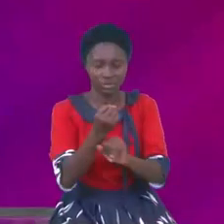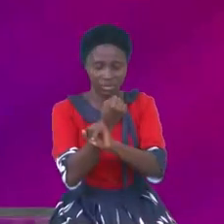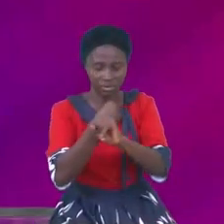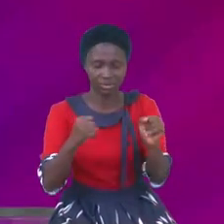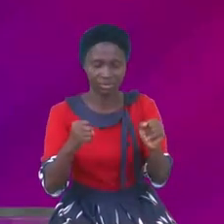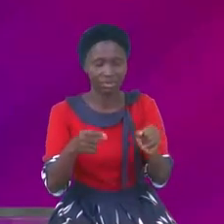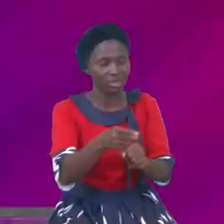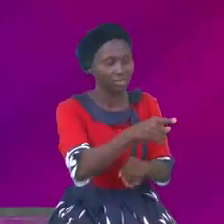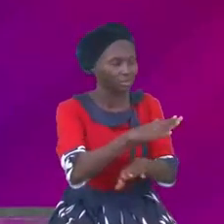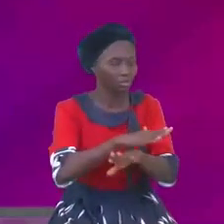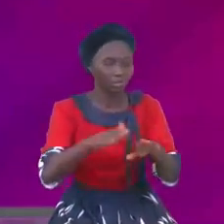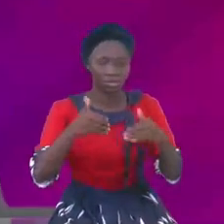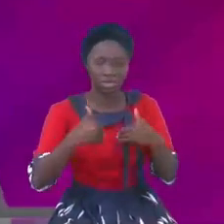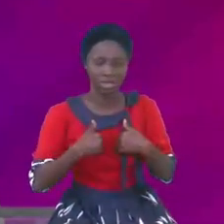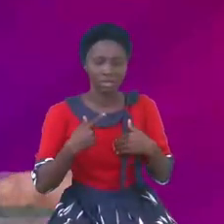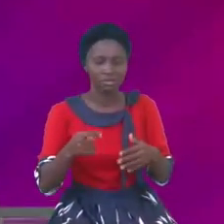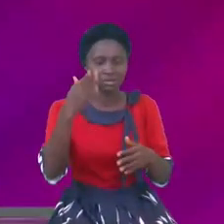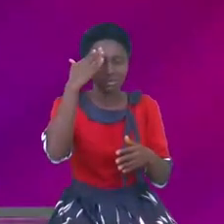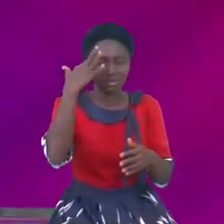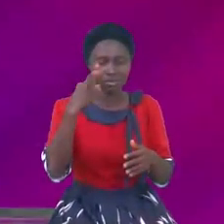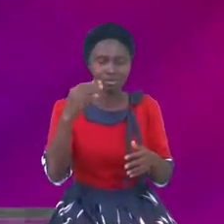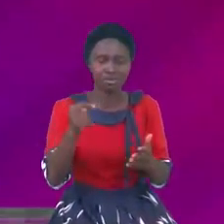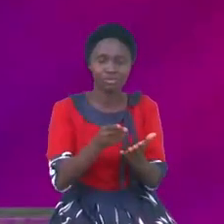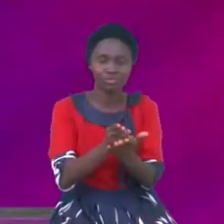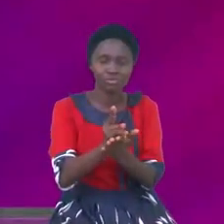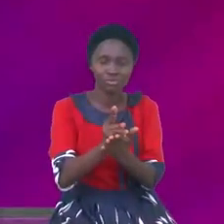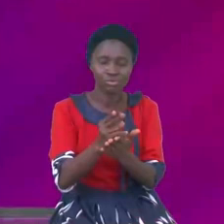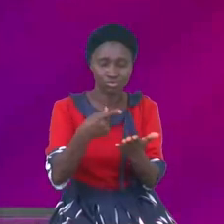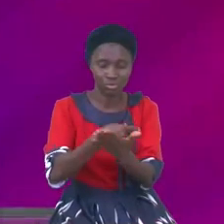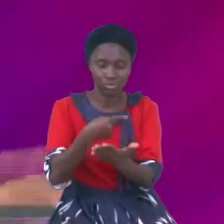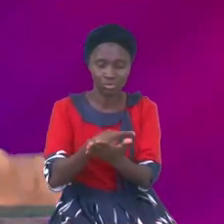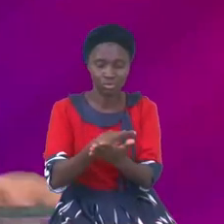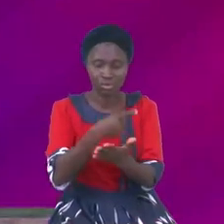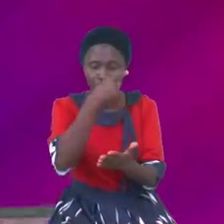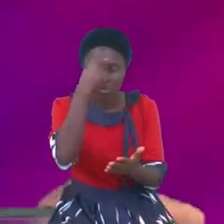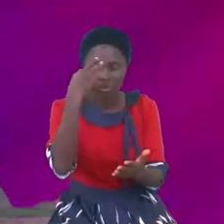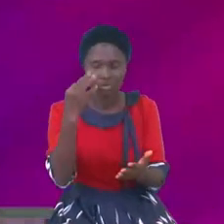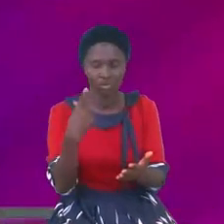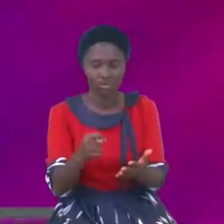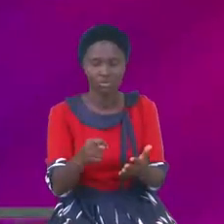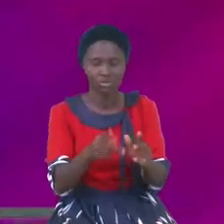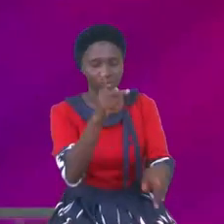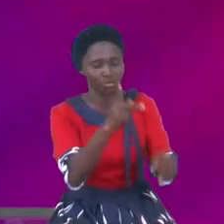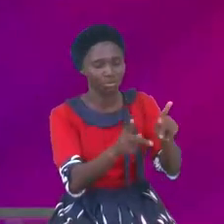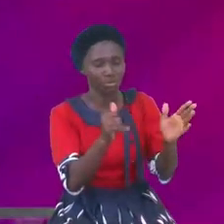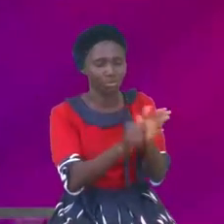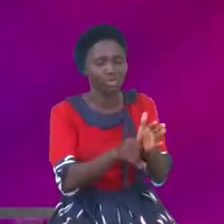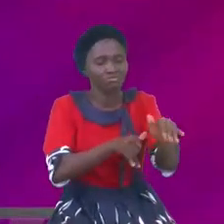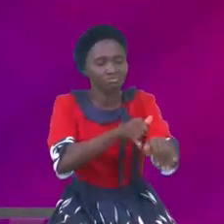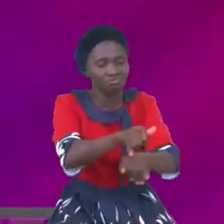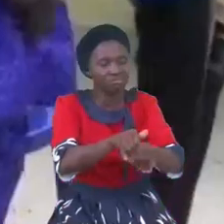Ils n'ont pas la connaissance du véritable évangile à cause des gens qui les